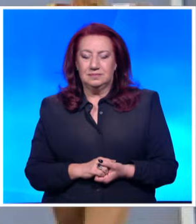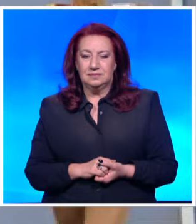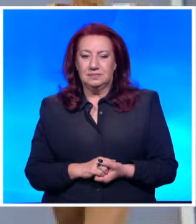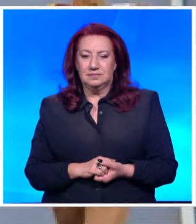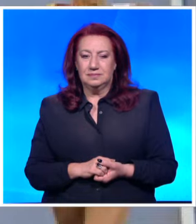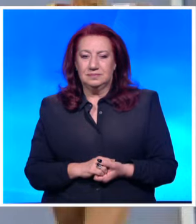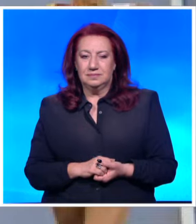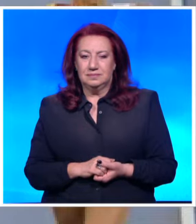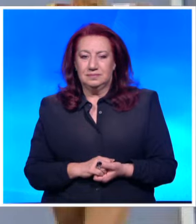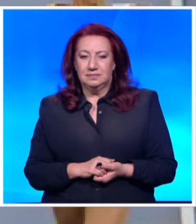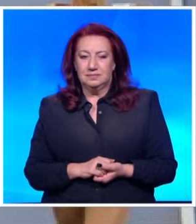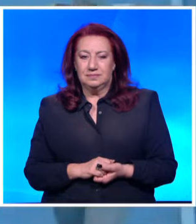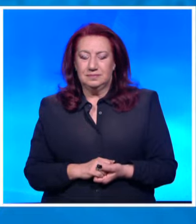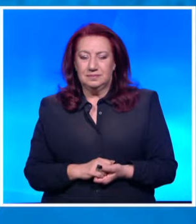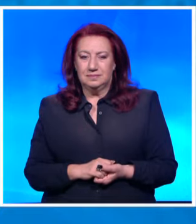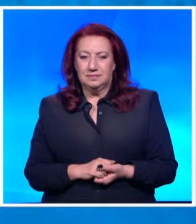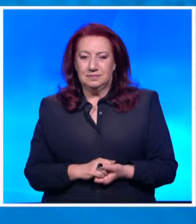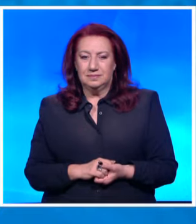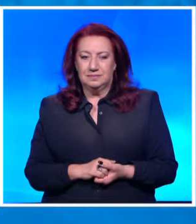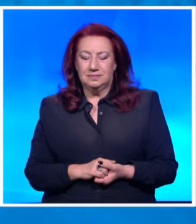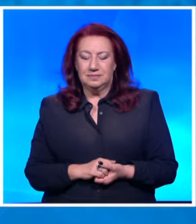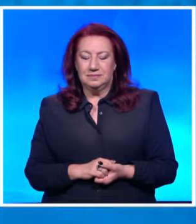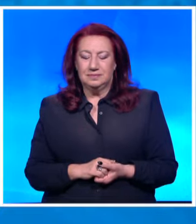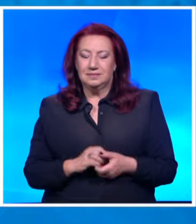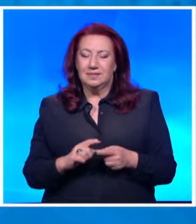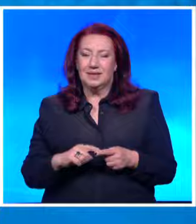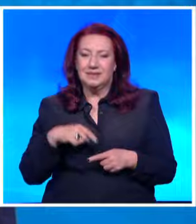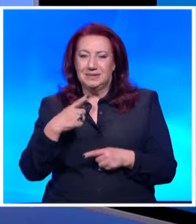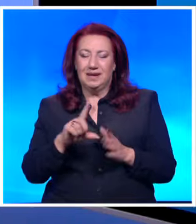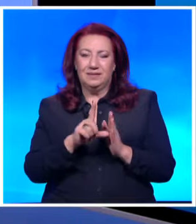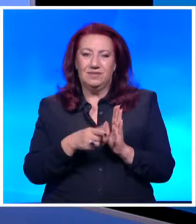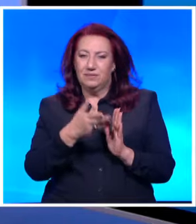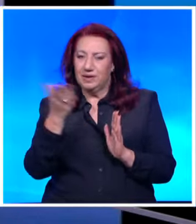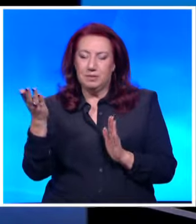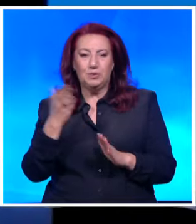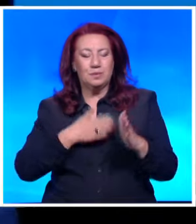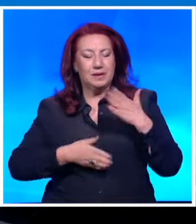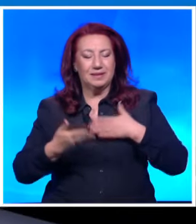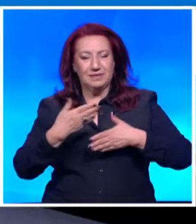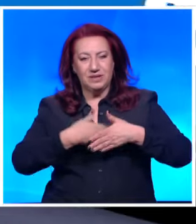y ha entrado la ucraniana adelante. Vamos a ver. Следва времето. Приятна вечер с BTV.